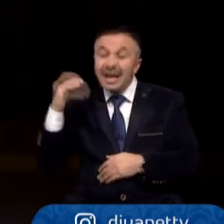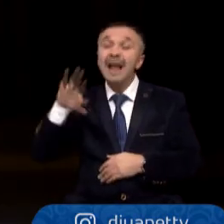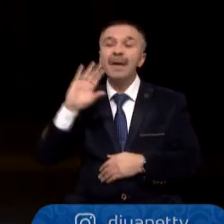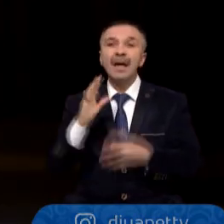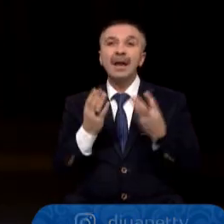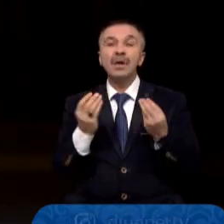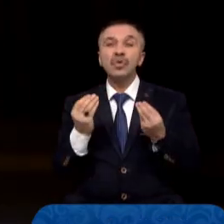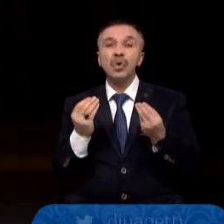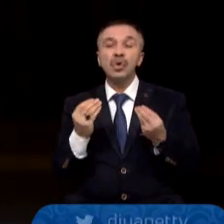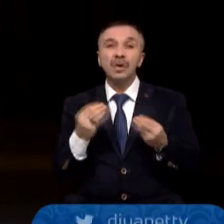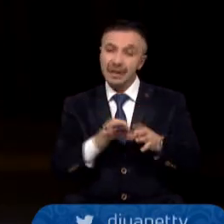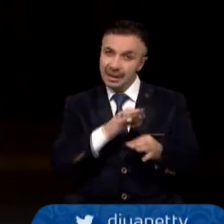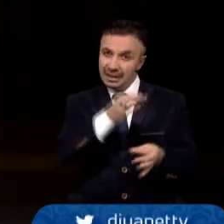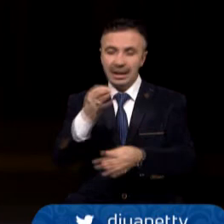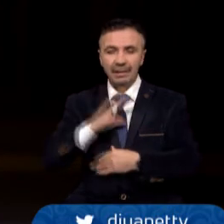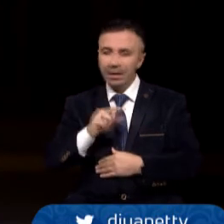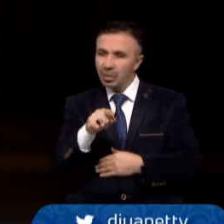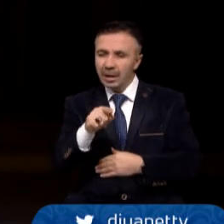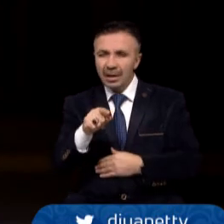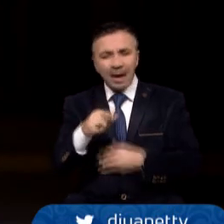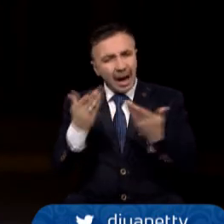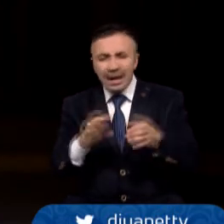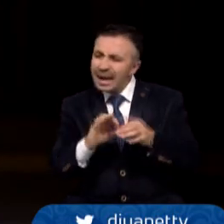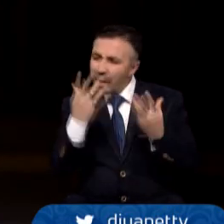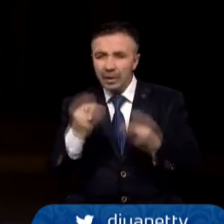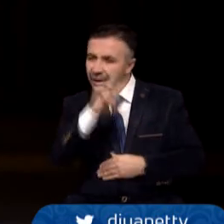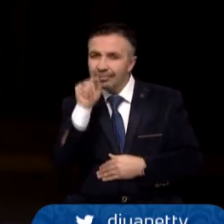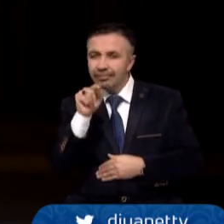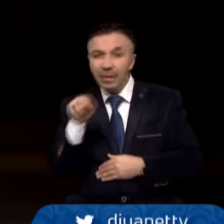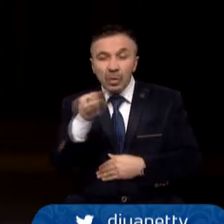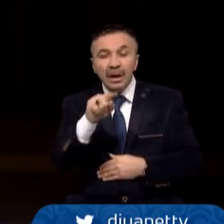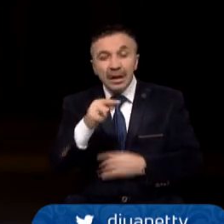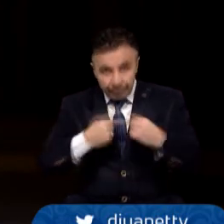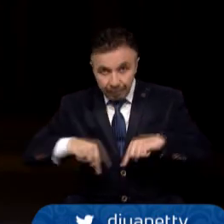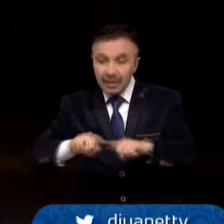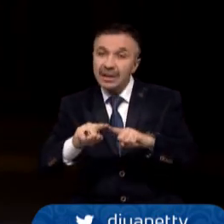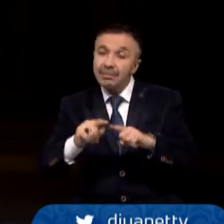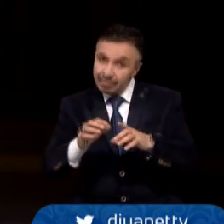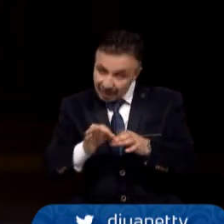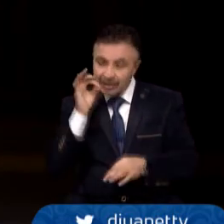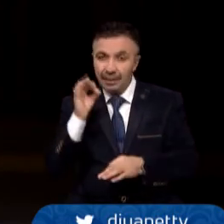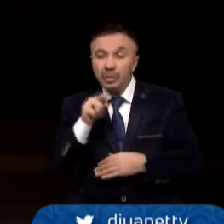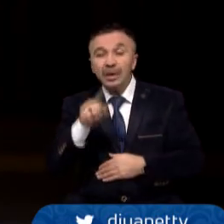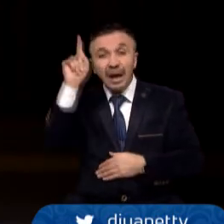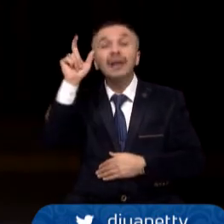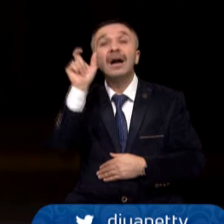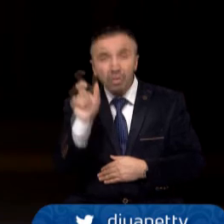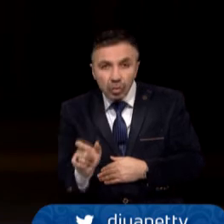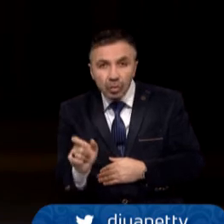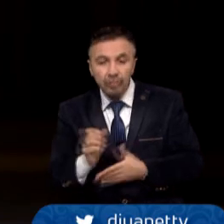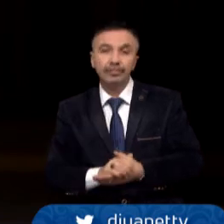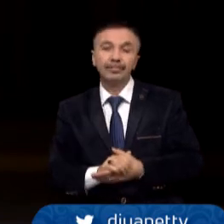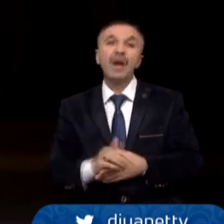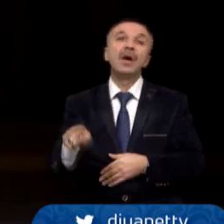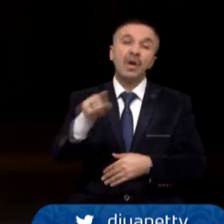uğramayan Nice insanlar var Peki bunların hali ne olacak bunlar bizim insanımız değil mi Bunlar